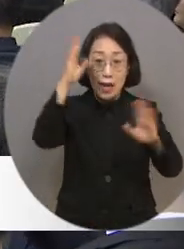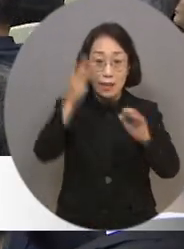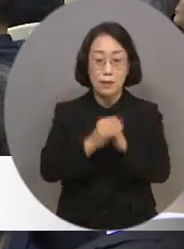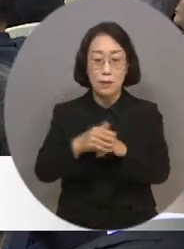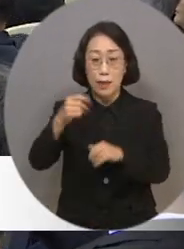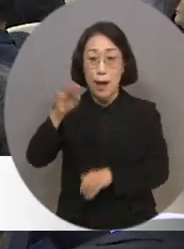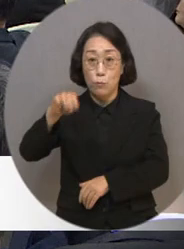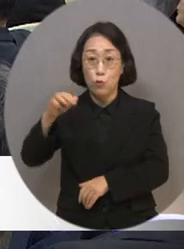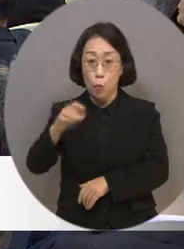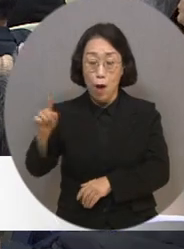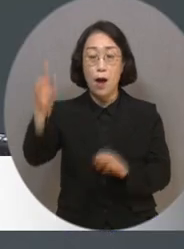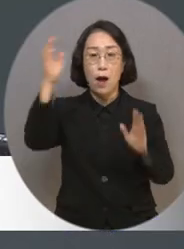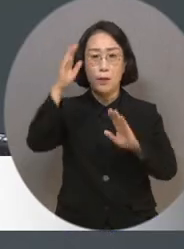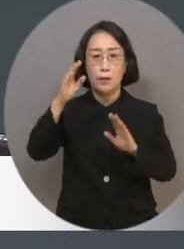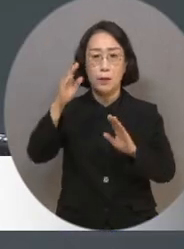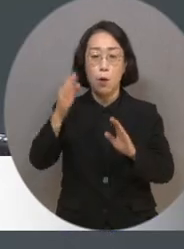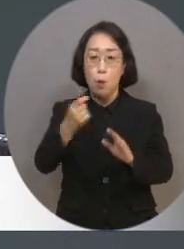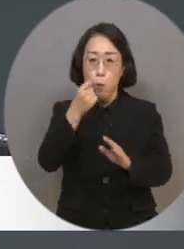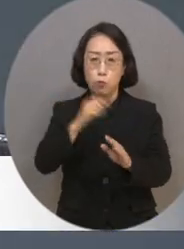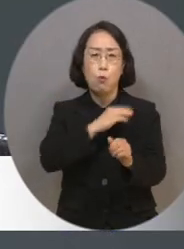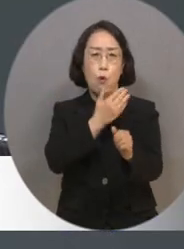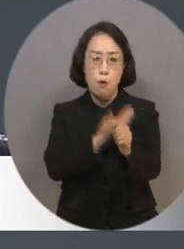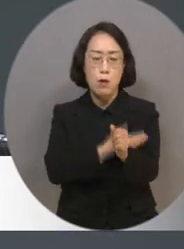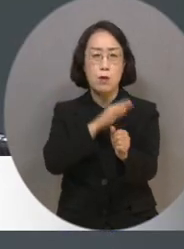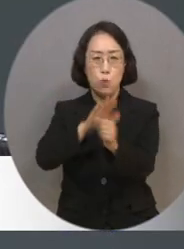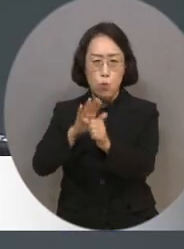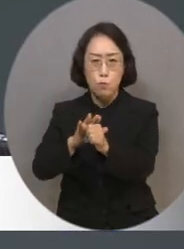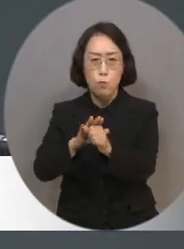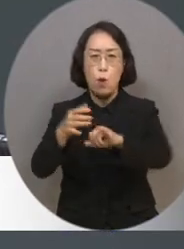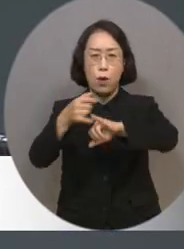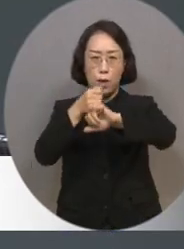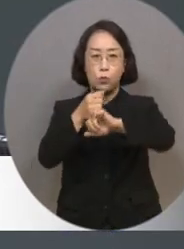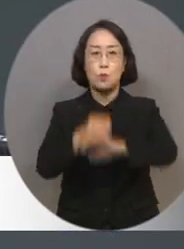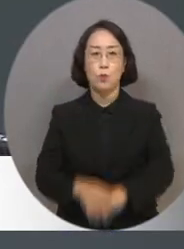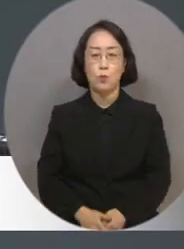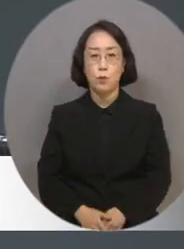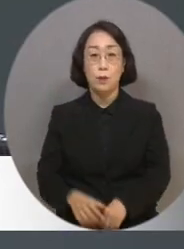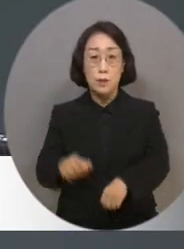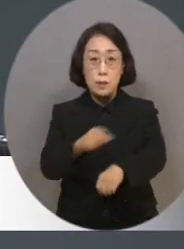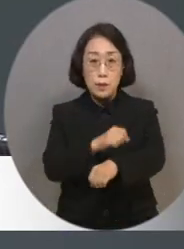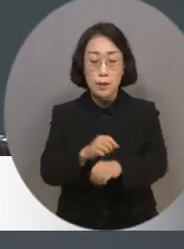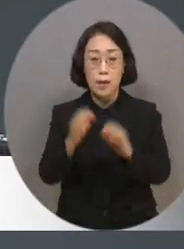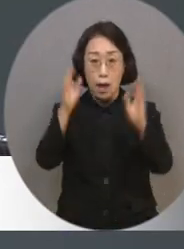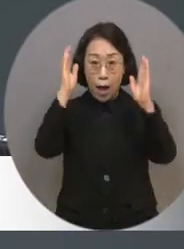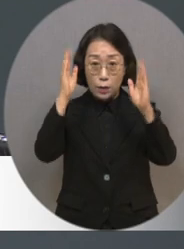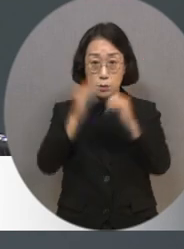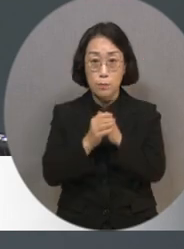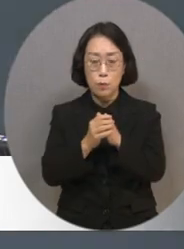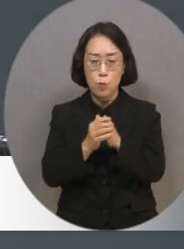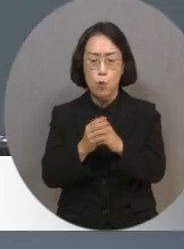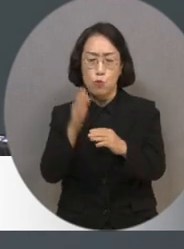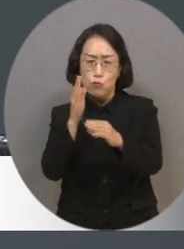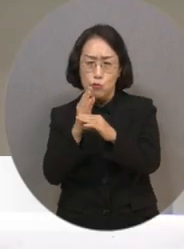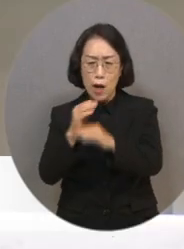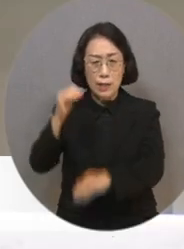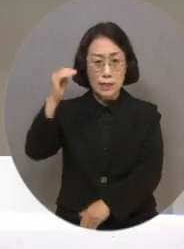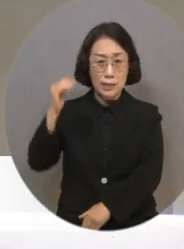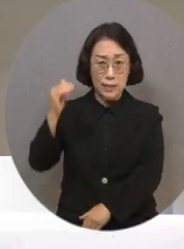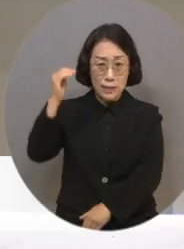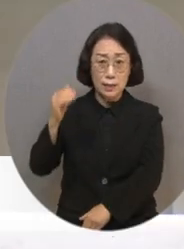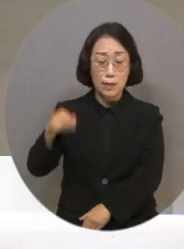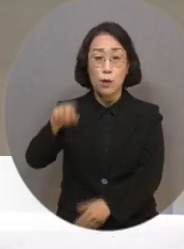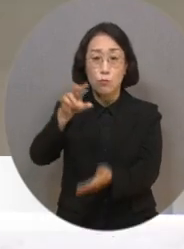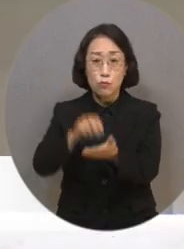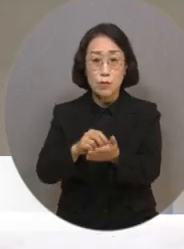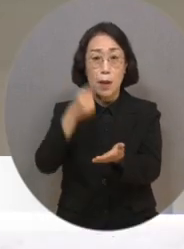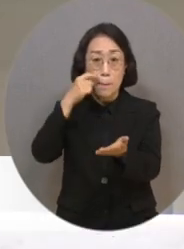다문화학생의 학습권 보장에도 포부를 밝혔습니다 특히 학습부진과 경계선 지능 등의 어려움이 있는